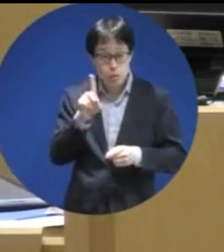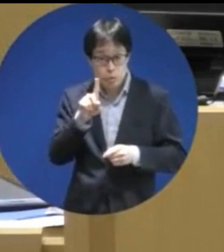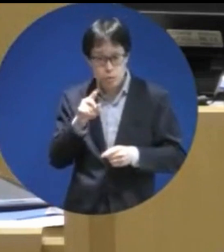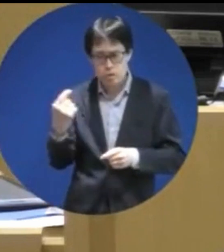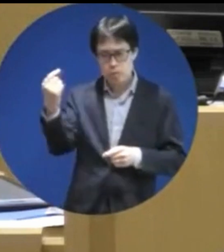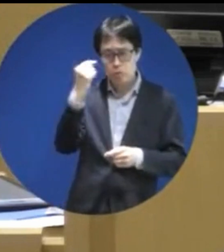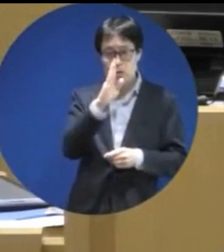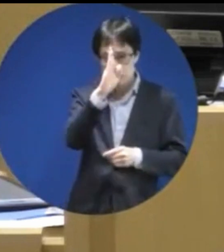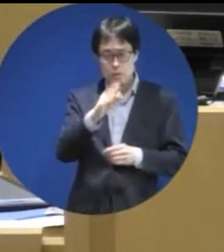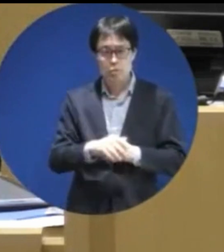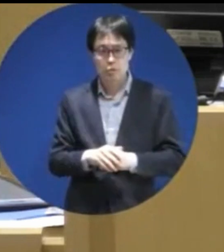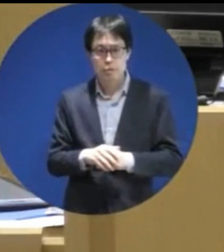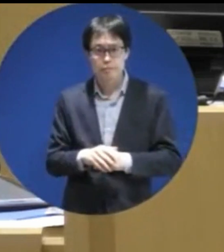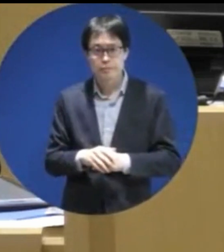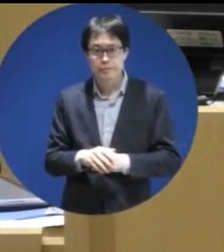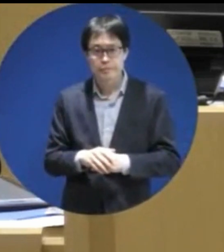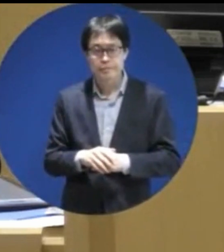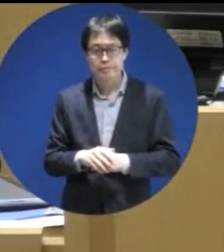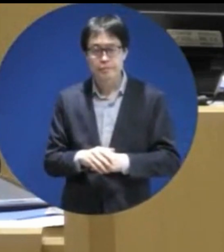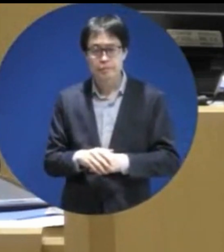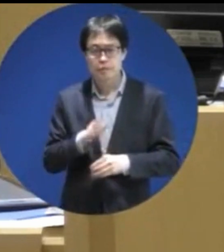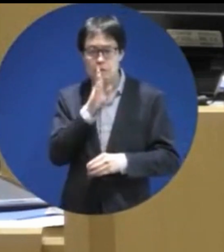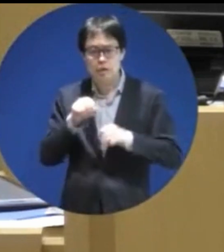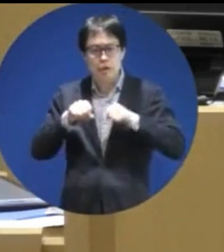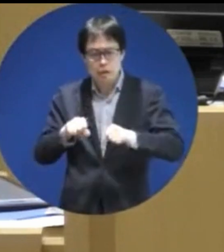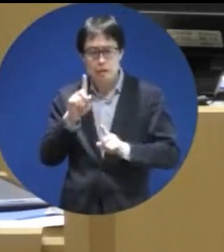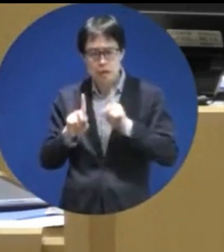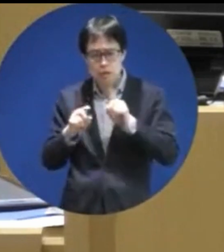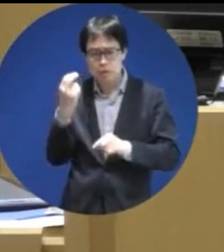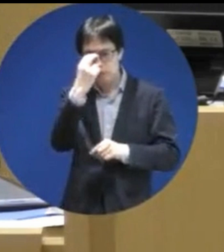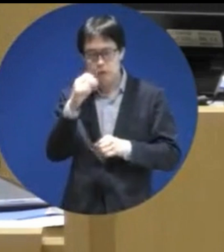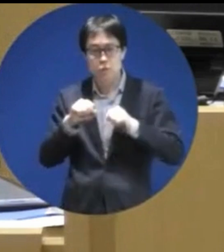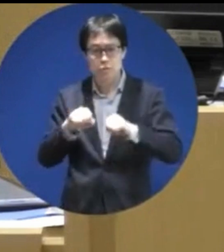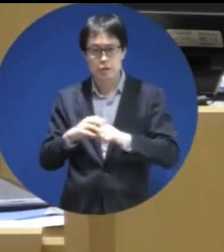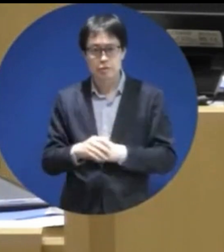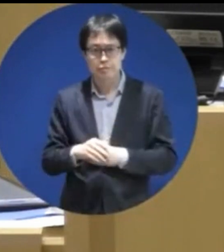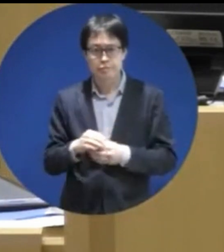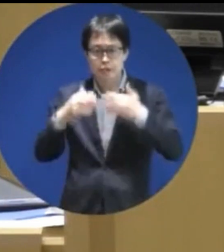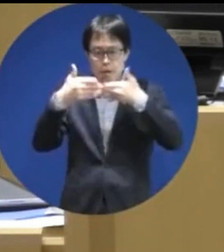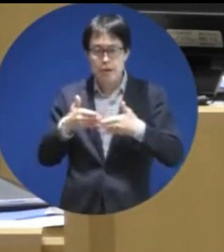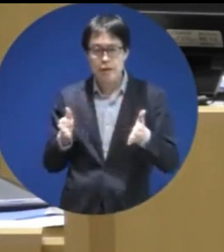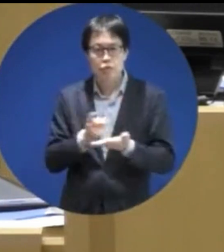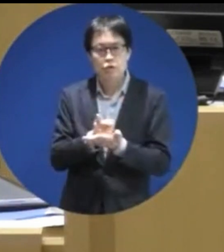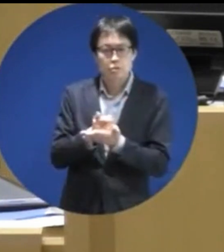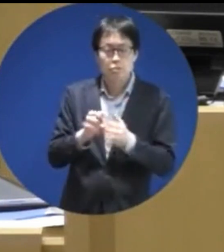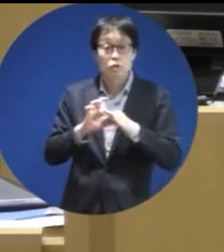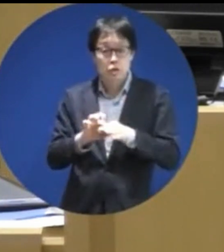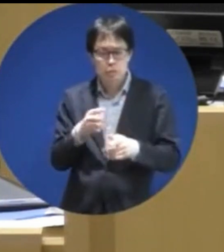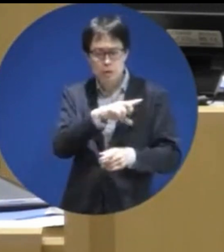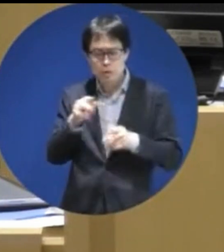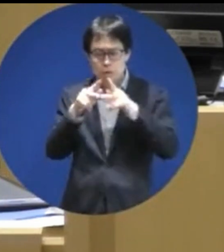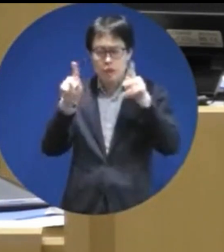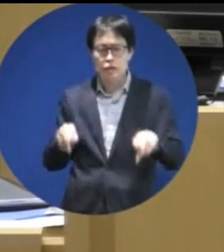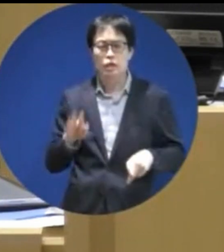してきますが、やるかどうかも含めてですね、検討していきたいと思います。で、バリアフリーマップについてもですね、先ほど申したとおりいろんな課題があります